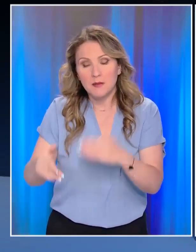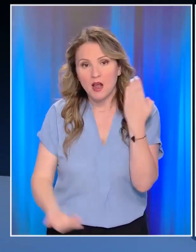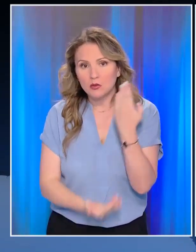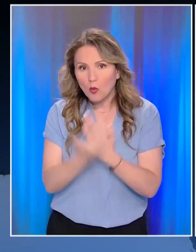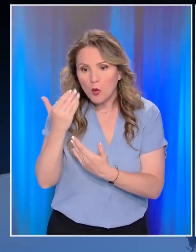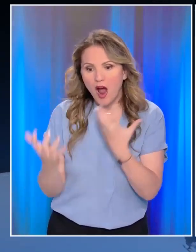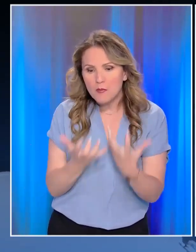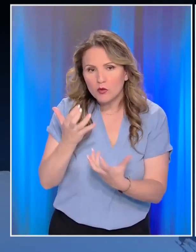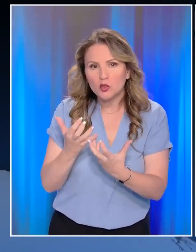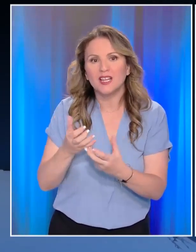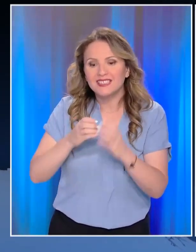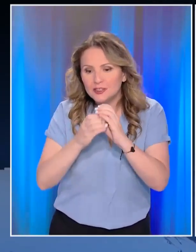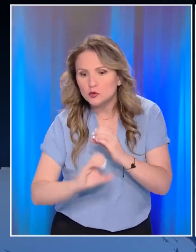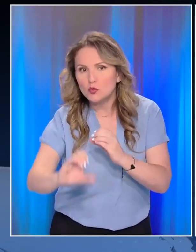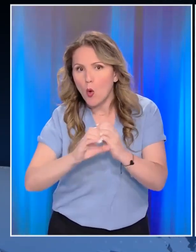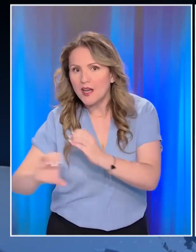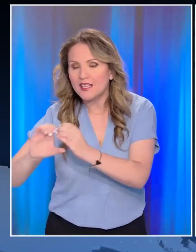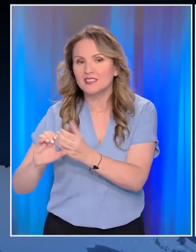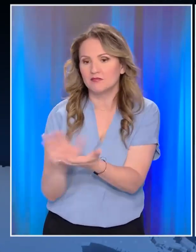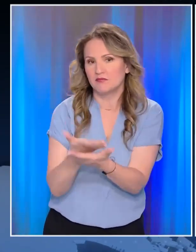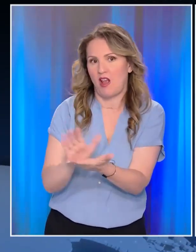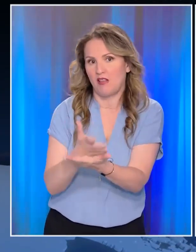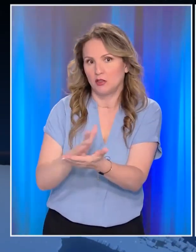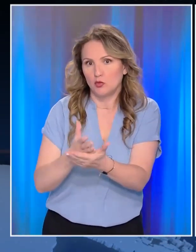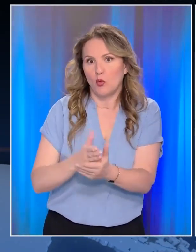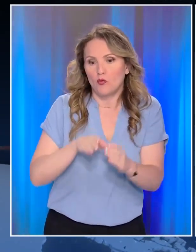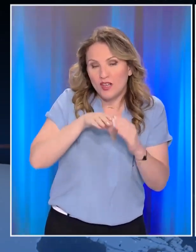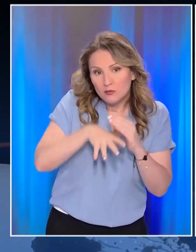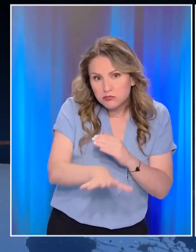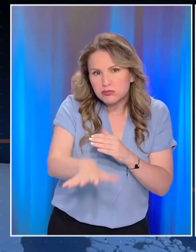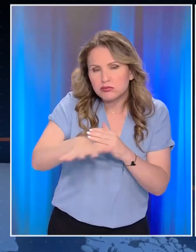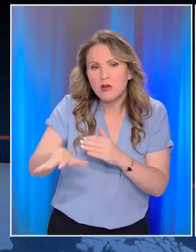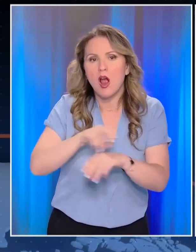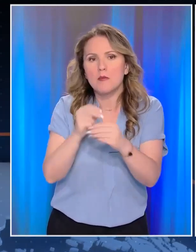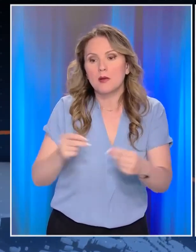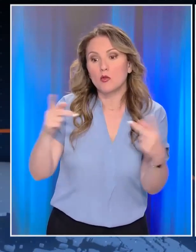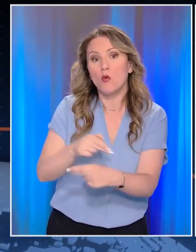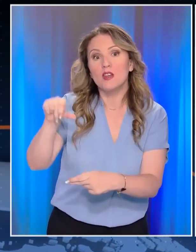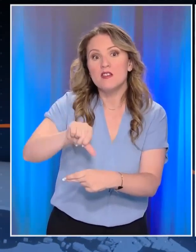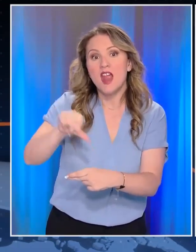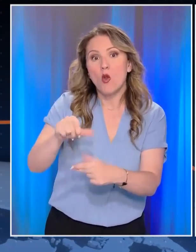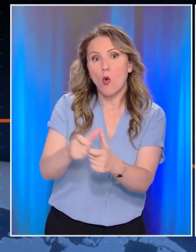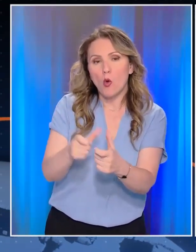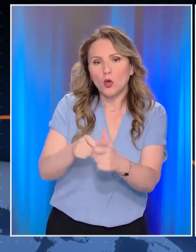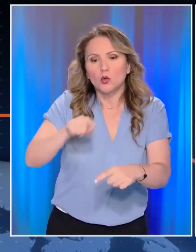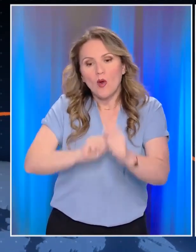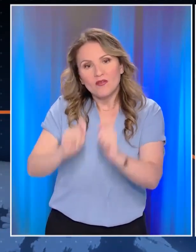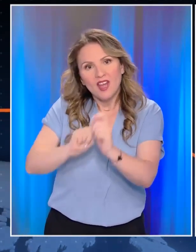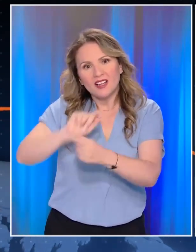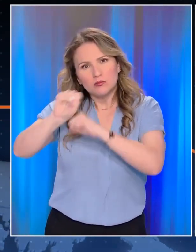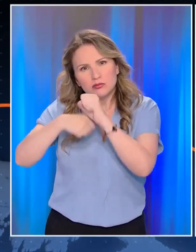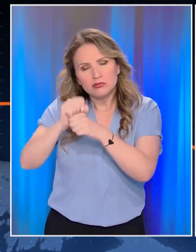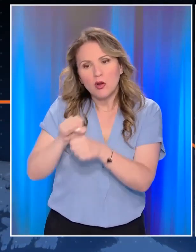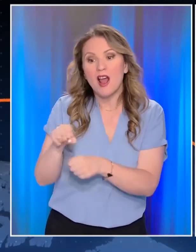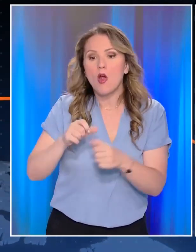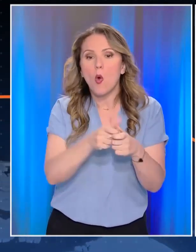το πέρασμα της φωτιάς κάηκαν οι σωλήνες που περνάει ουσιαστικά το υδροφόρο σύστημα και τώρα γίνεται μια προσπάθεια για να αποκατασταθεί το πρόβλημα αντλώντας νερό